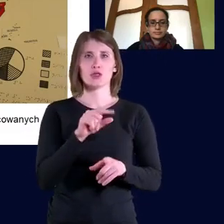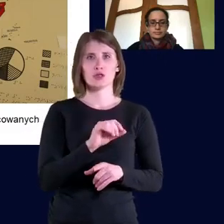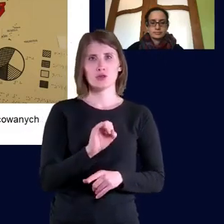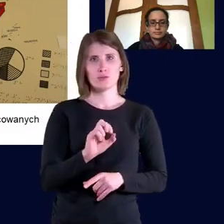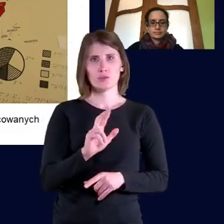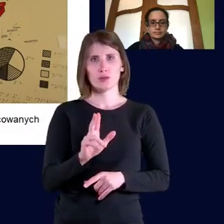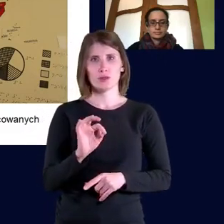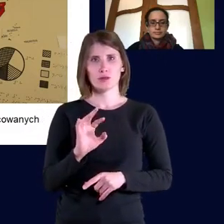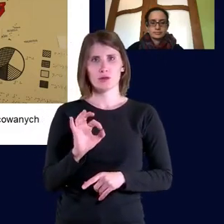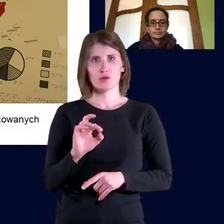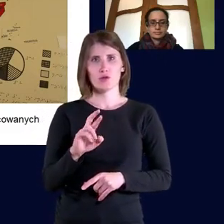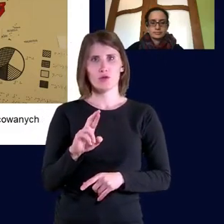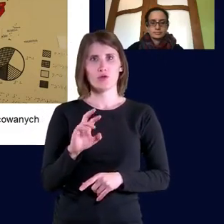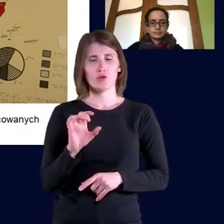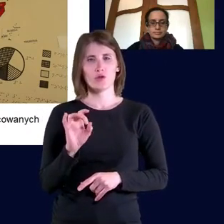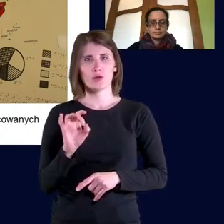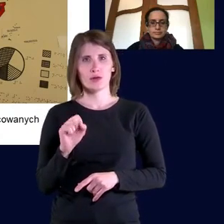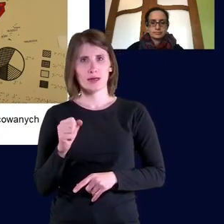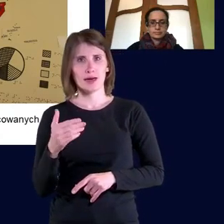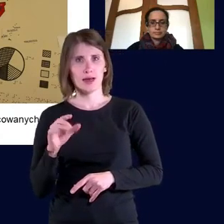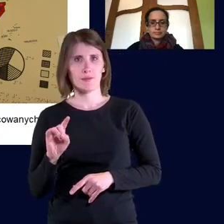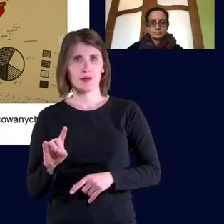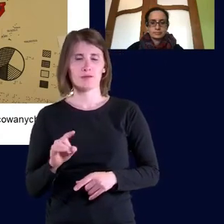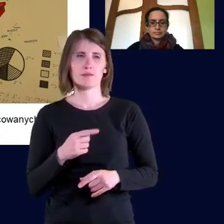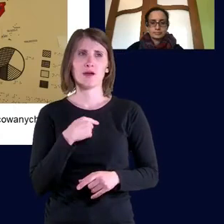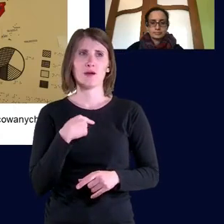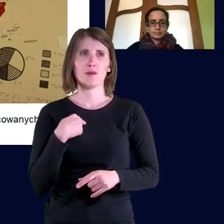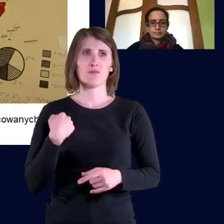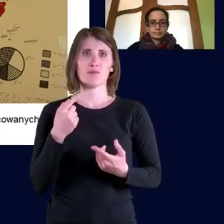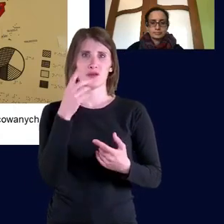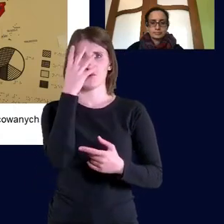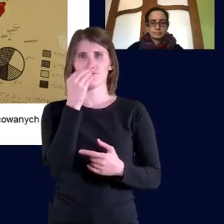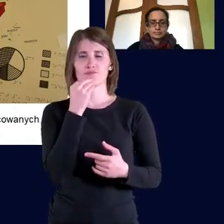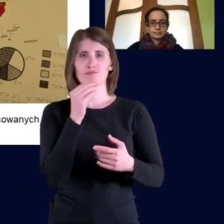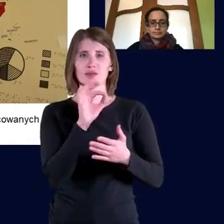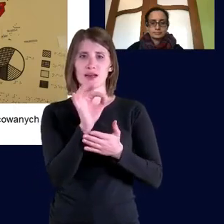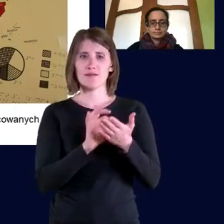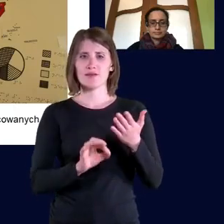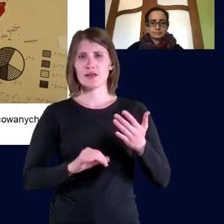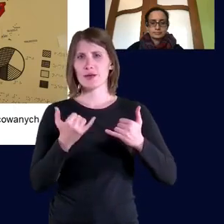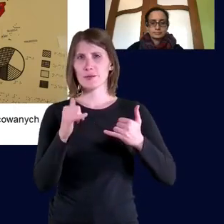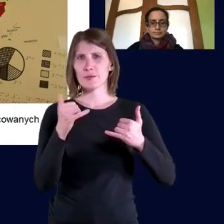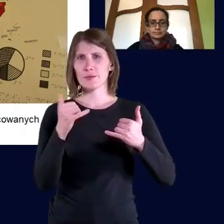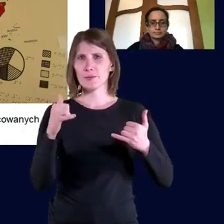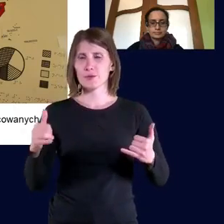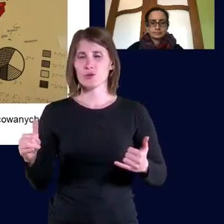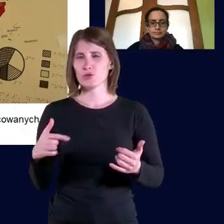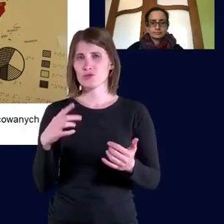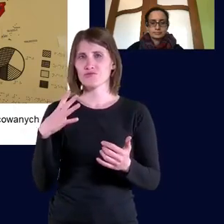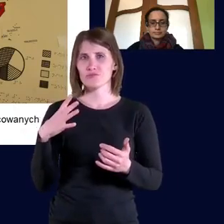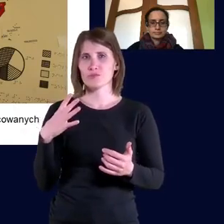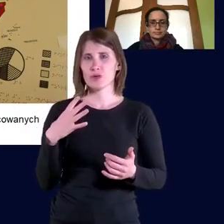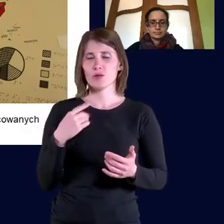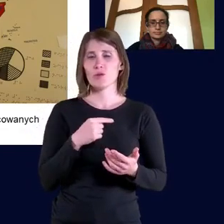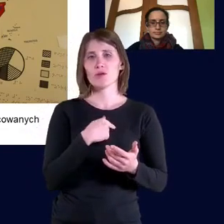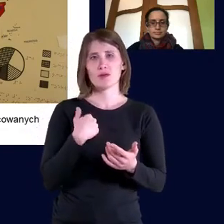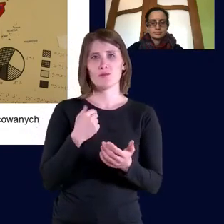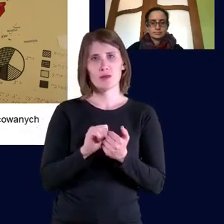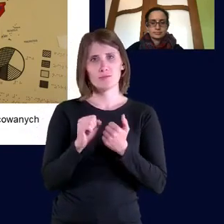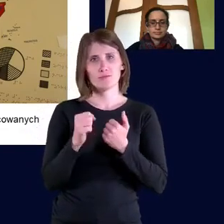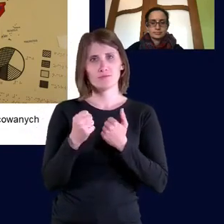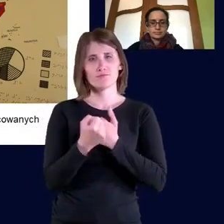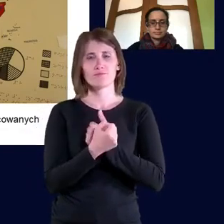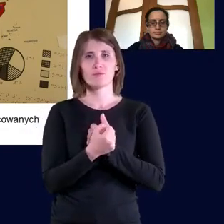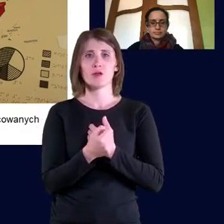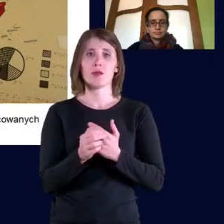mieliśmy do czynienia z różnymi rodzajami grafik które poddaliśmy adaptacji i były to przede